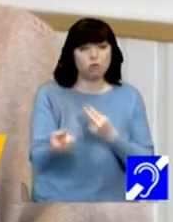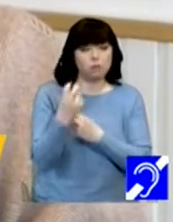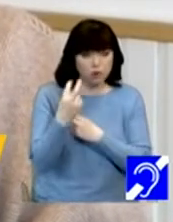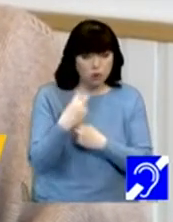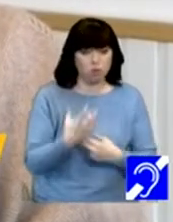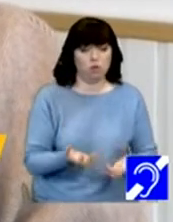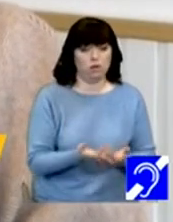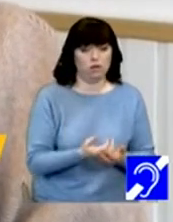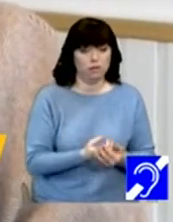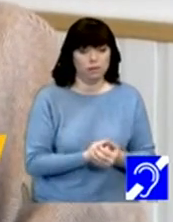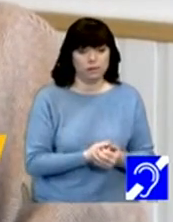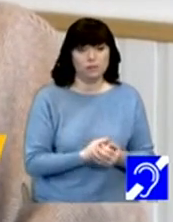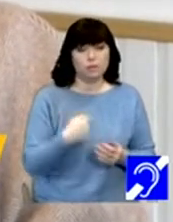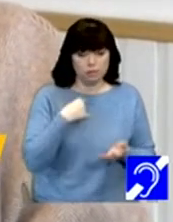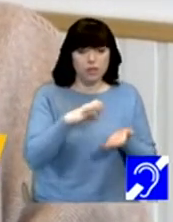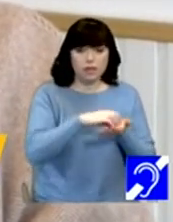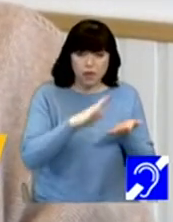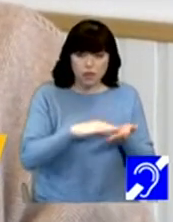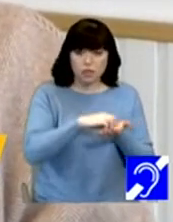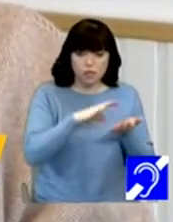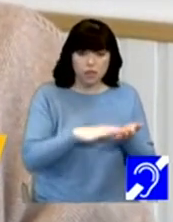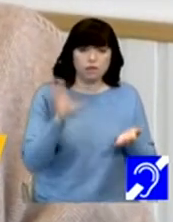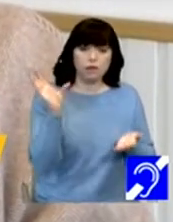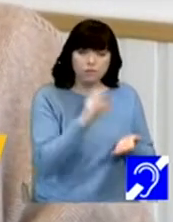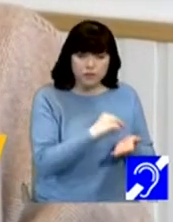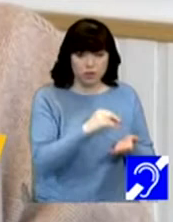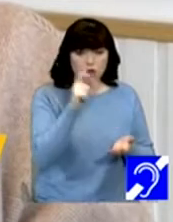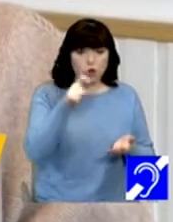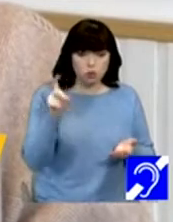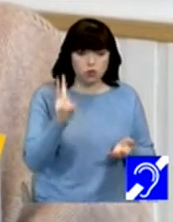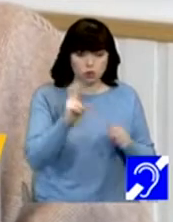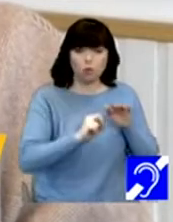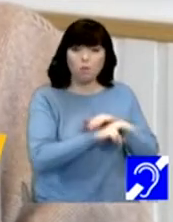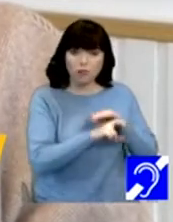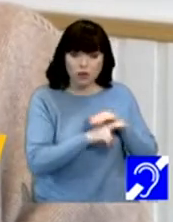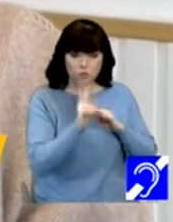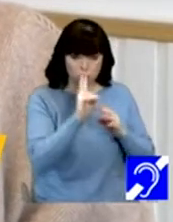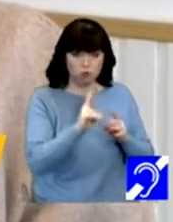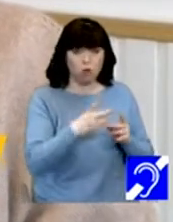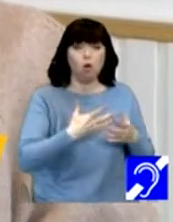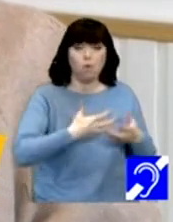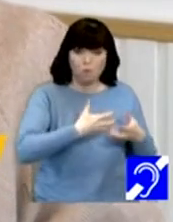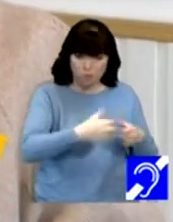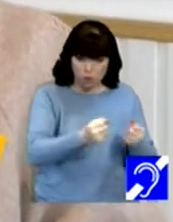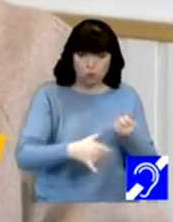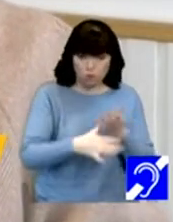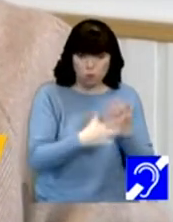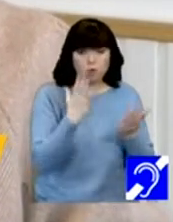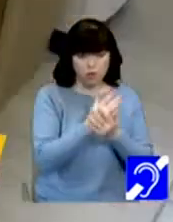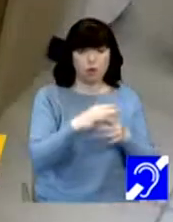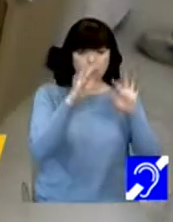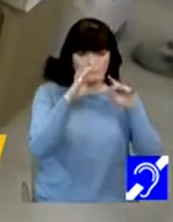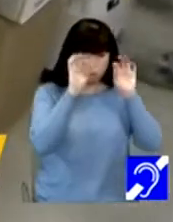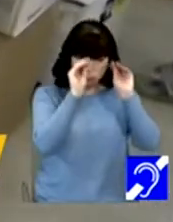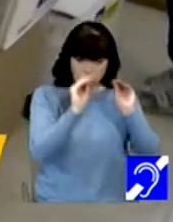adresează. Noi înregistrăm toți oamenii, refugiații care se adresează, avem o bază de